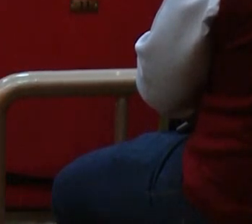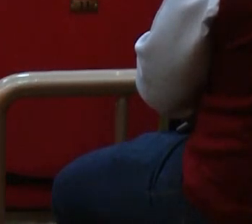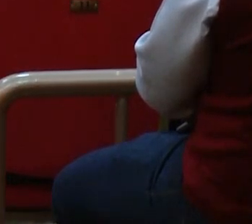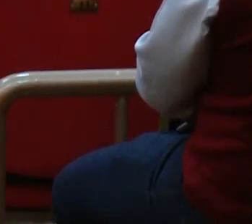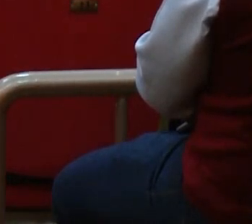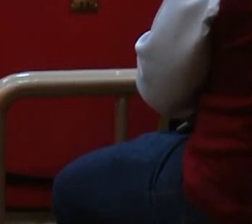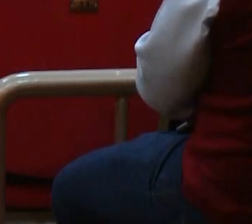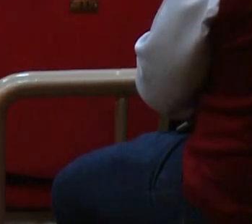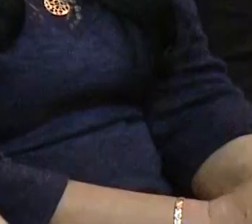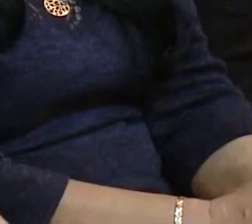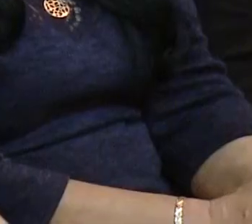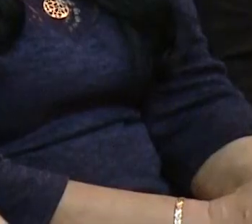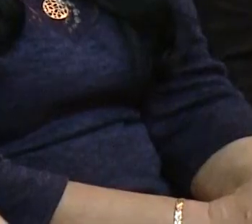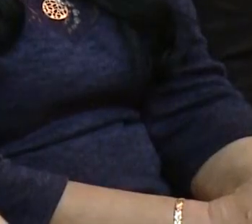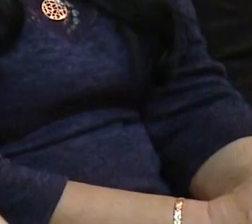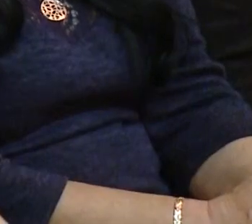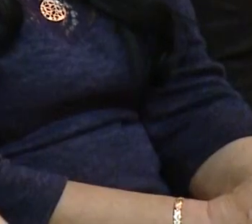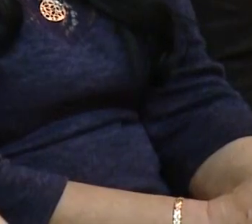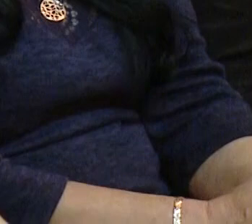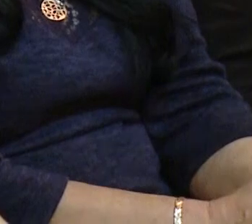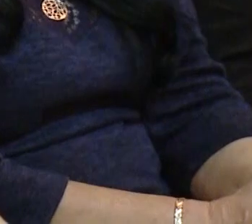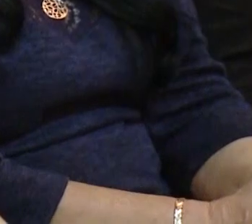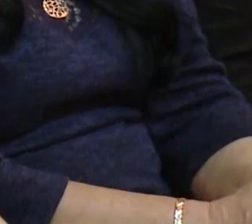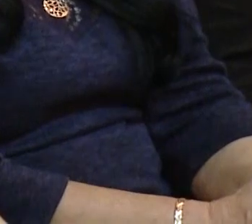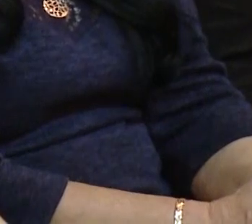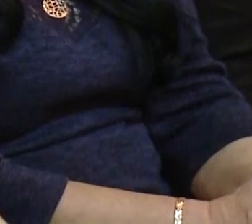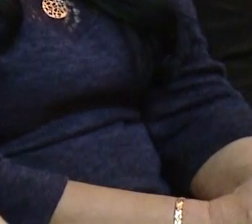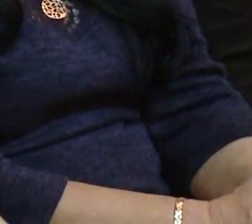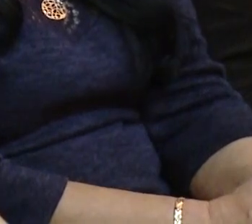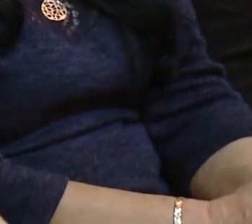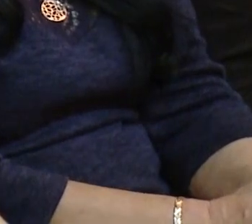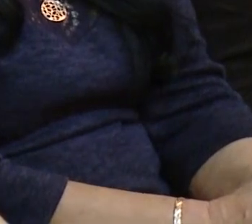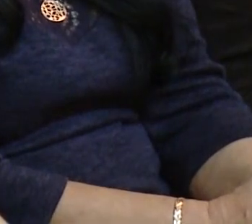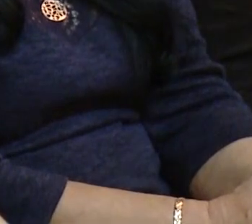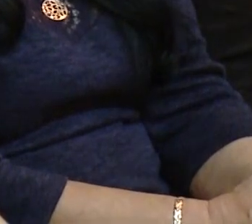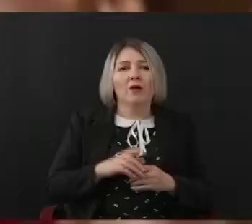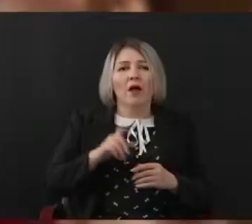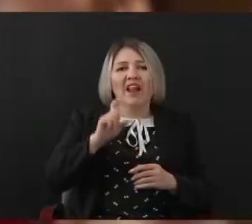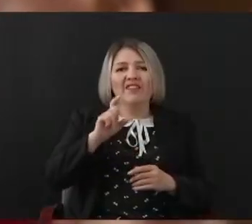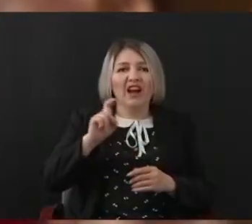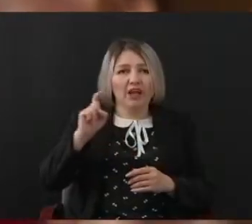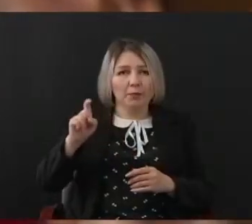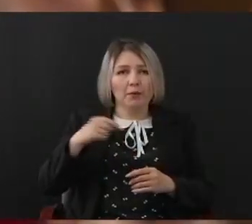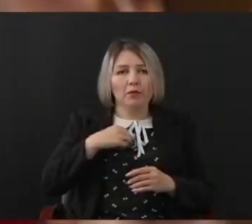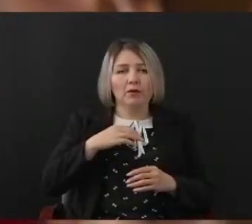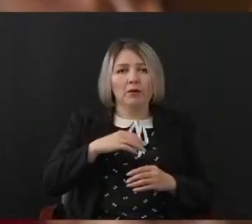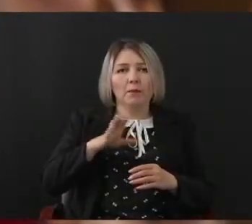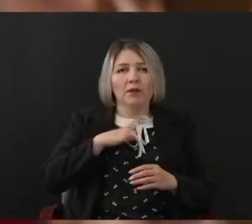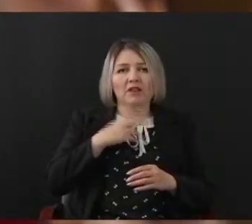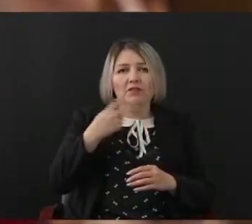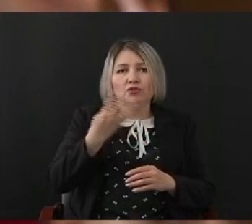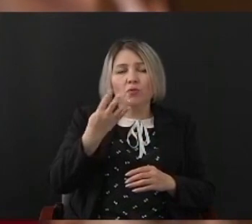поездки. Огородникам этого не хватает, и они вынуждены покупать билет на автобус уже за свои деньги. Мы собрали